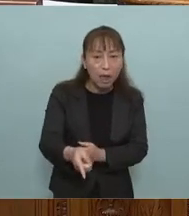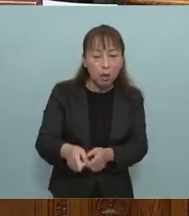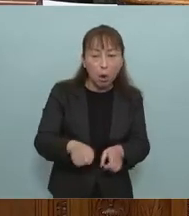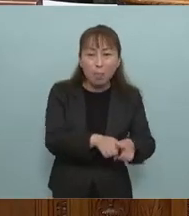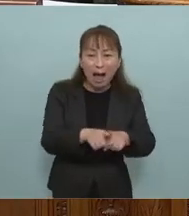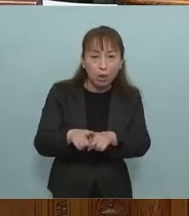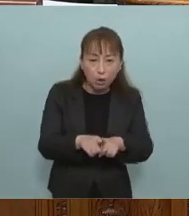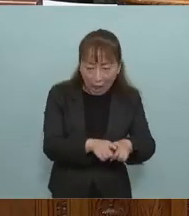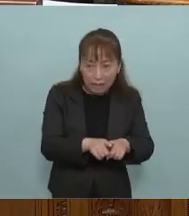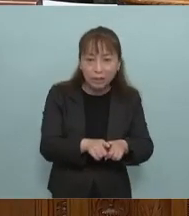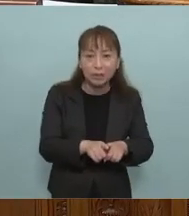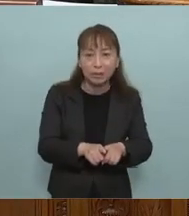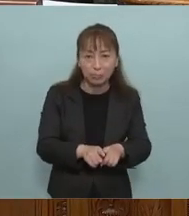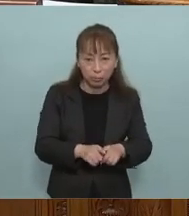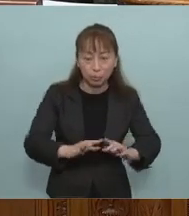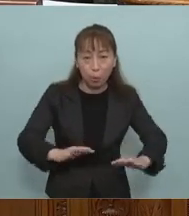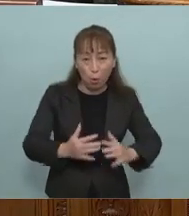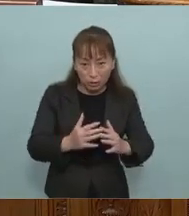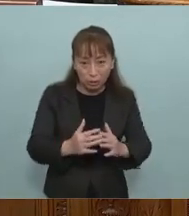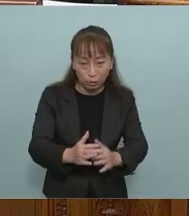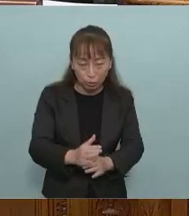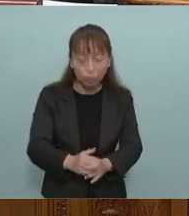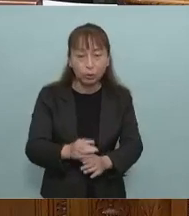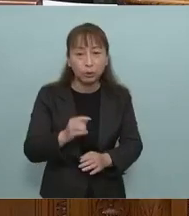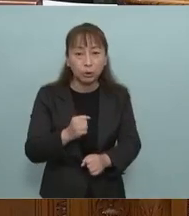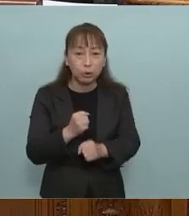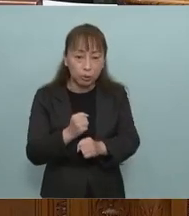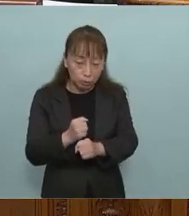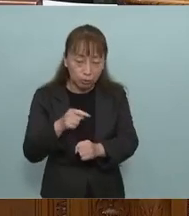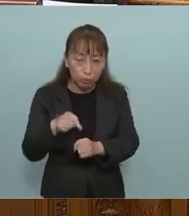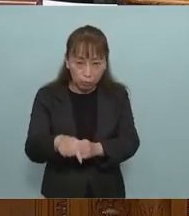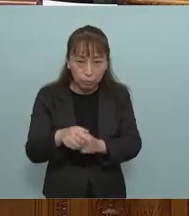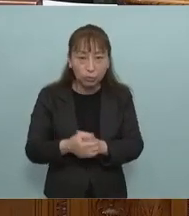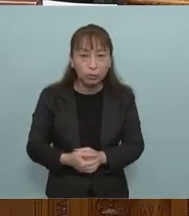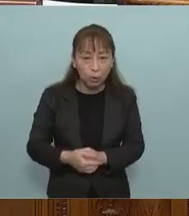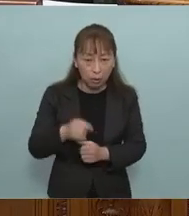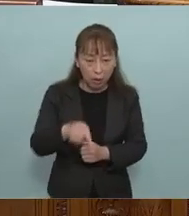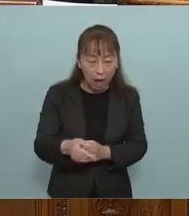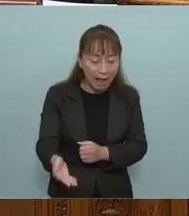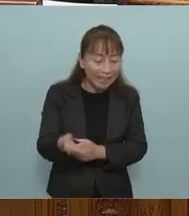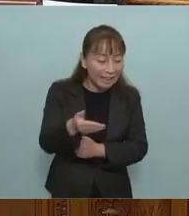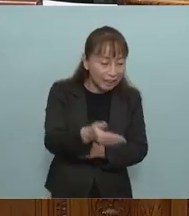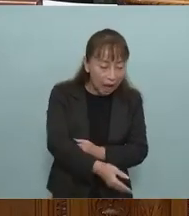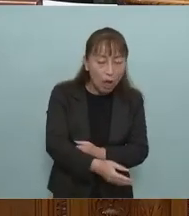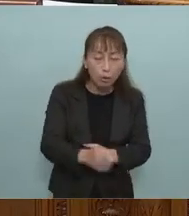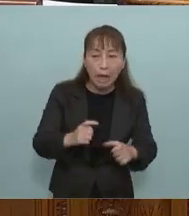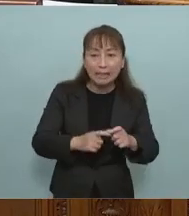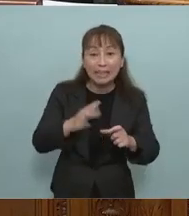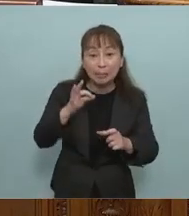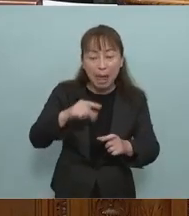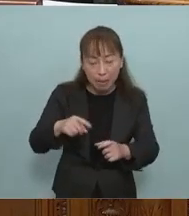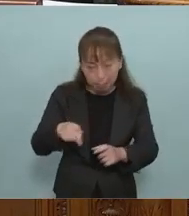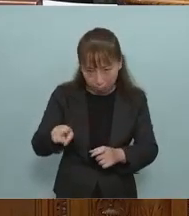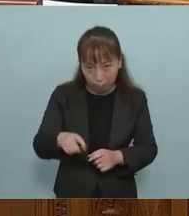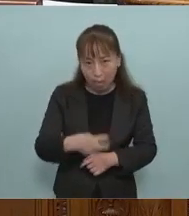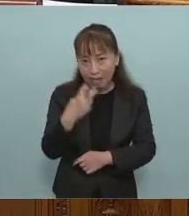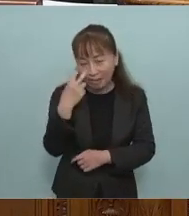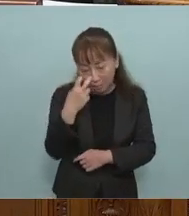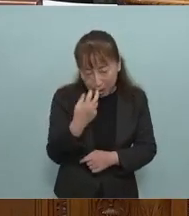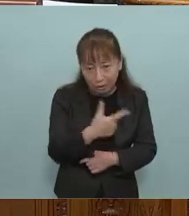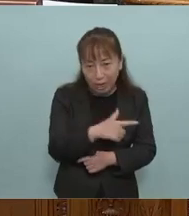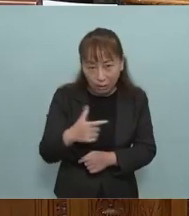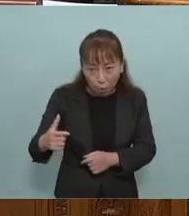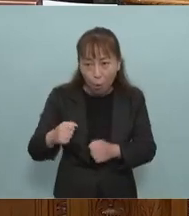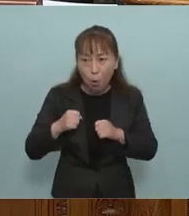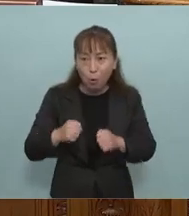ナーシップ構築宣言の推進や、下請け G 面の倍増など、転嫁円滑化パッケージを進め